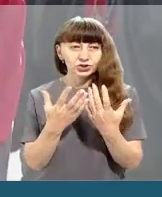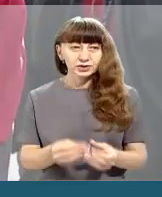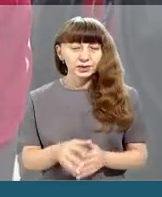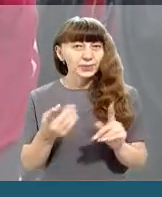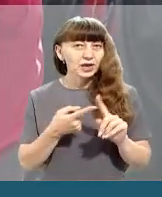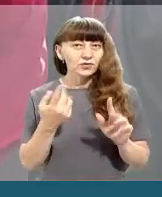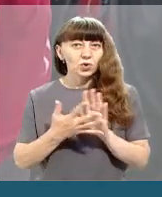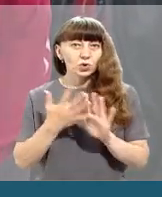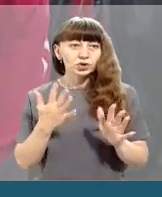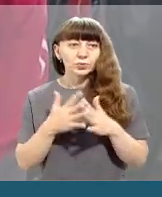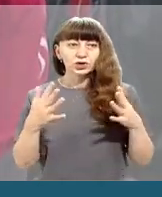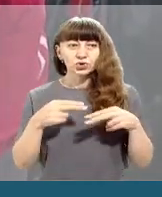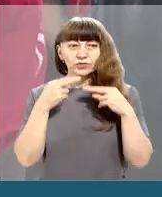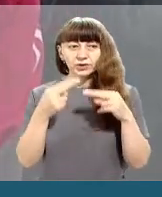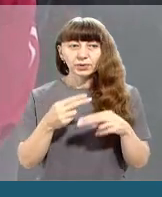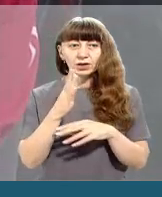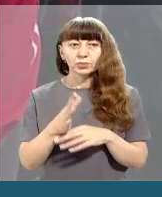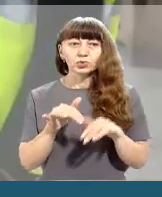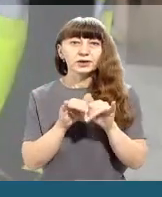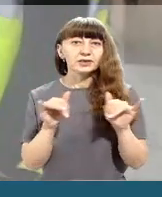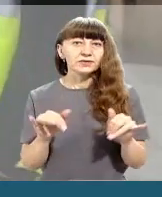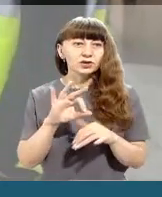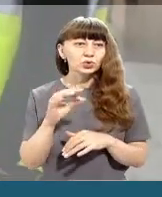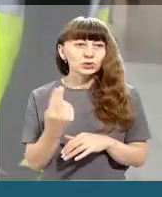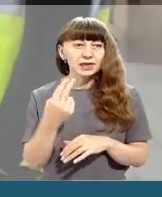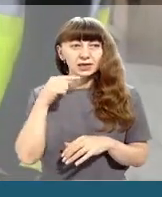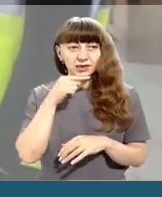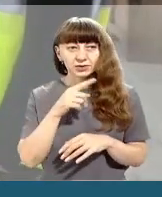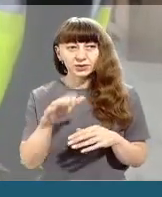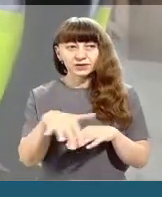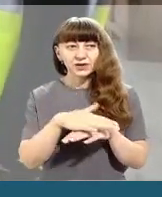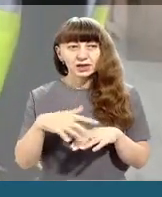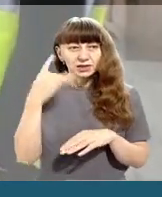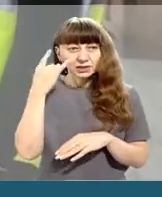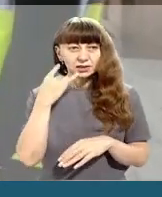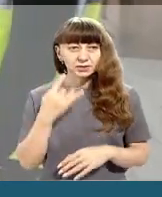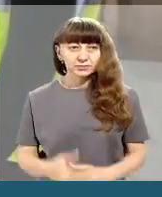экономикалық саласының дамуына ерекше басымдылық берілмек. Бейбіт Нұрмұханов, Радион Бабиш, Қостанай телеарнасы.